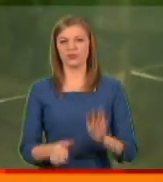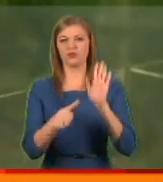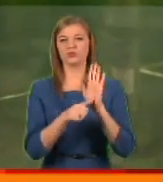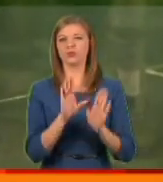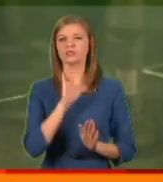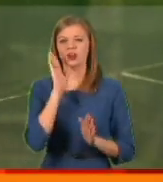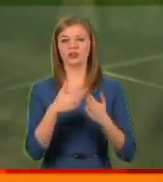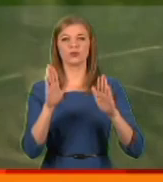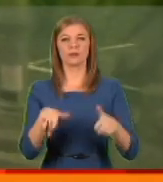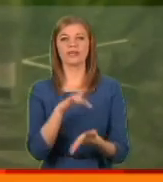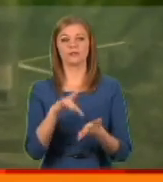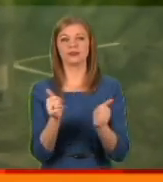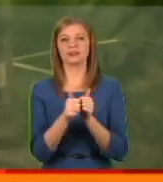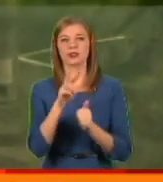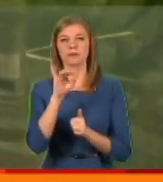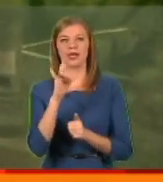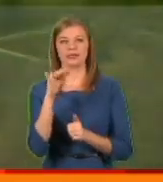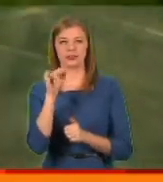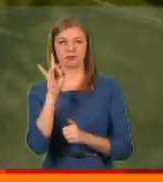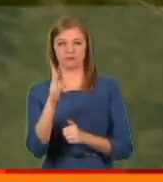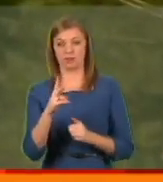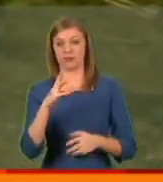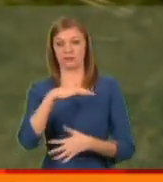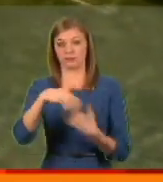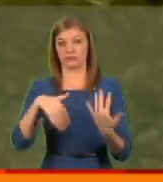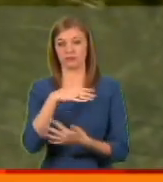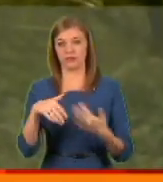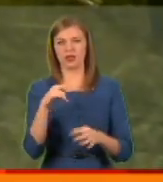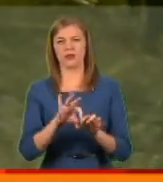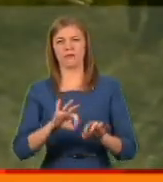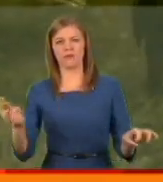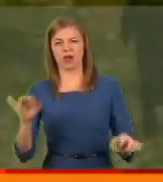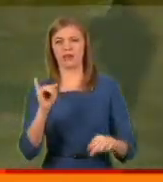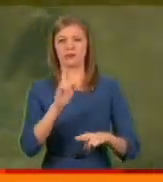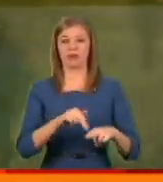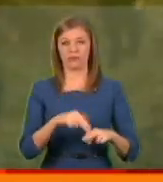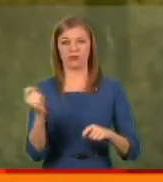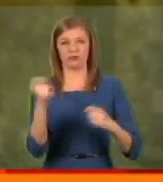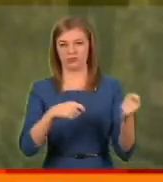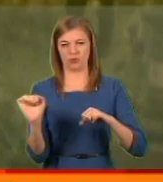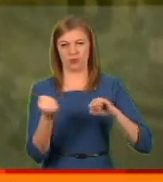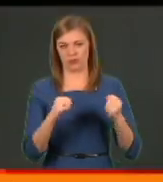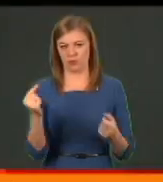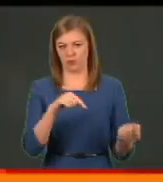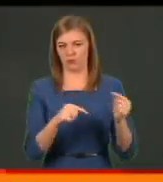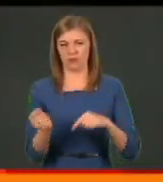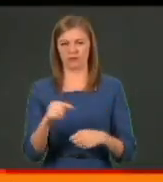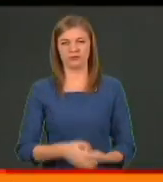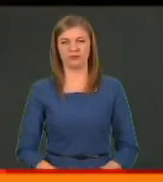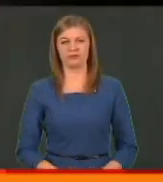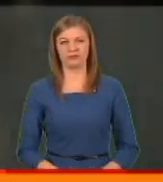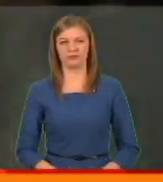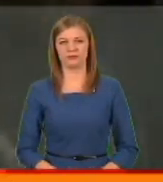Шоста ранку, наметове містечко біля Маріїнського кипить. Палицями соратники Саакашвілі та правоохоронці гамселять одне одного. Происходит